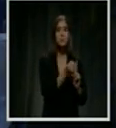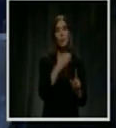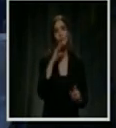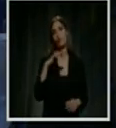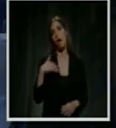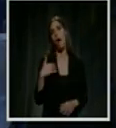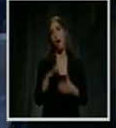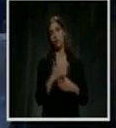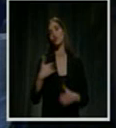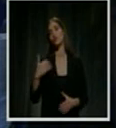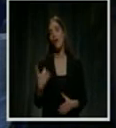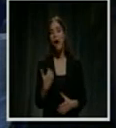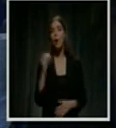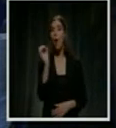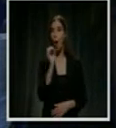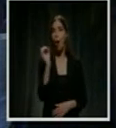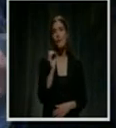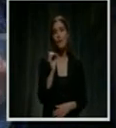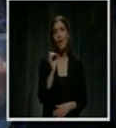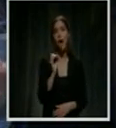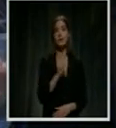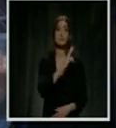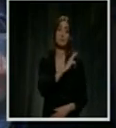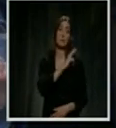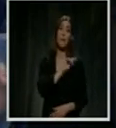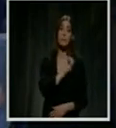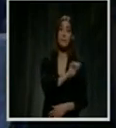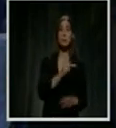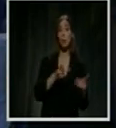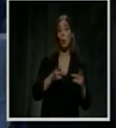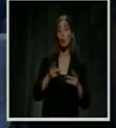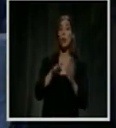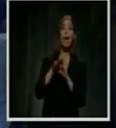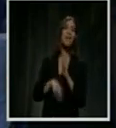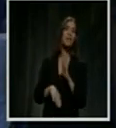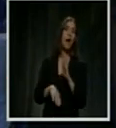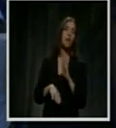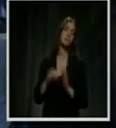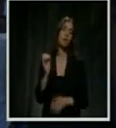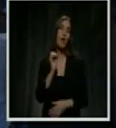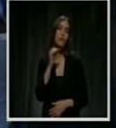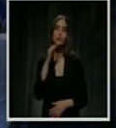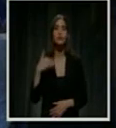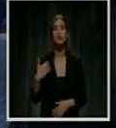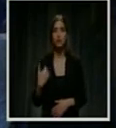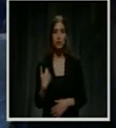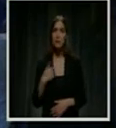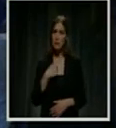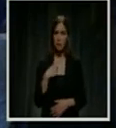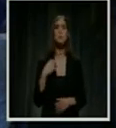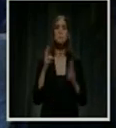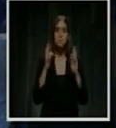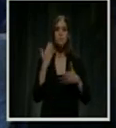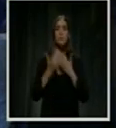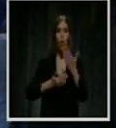inti tlaqt ftit poter minn idejk. U jalla jkun hemm aktar riformi u se nkomplu nagħmlu anki